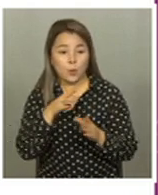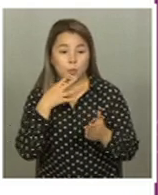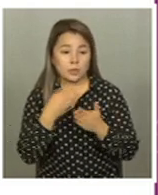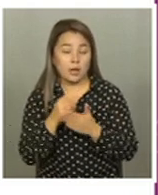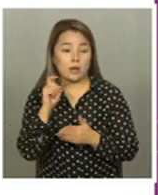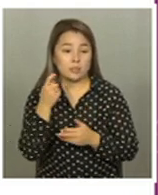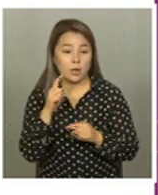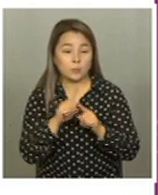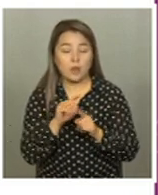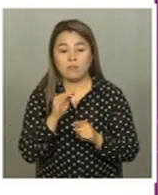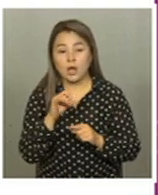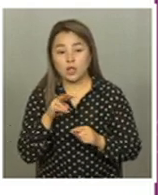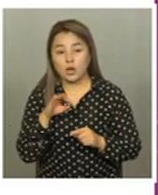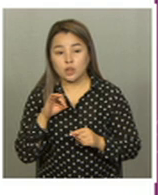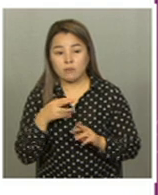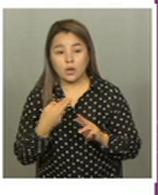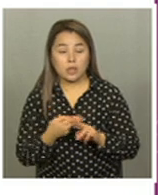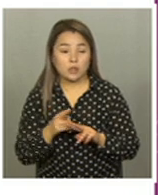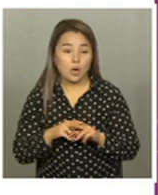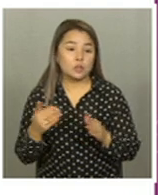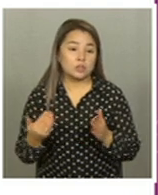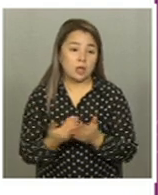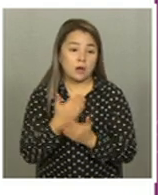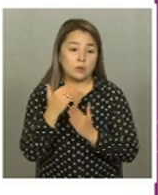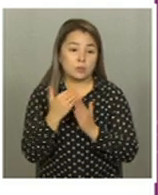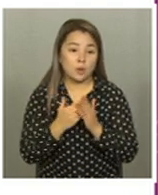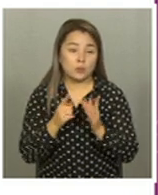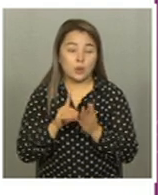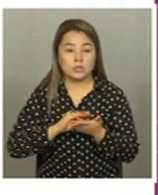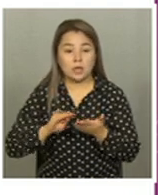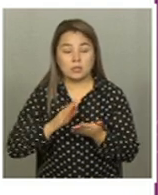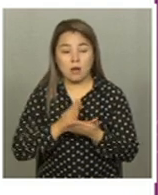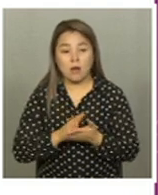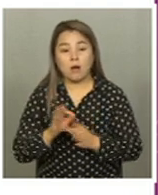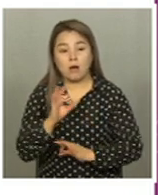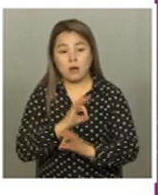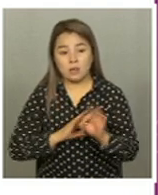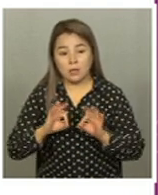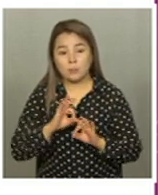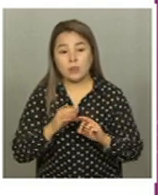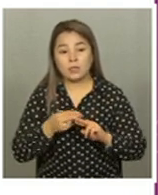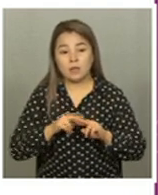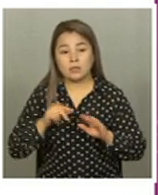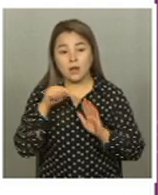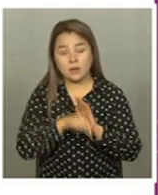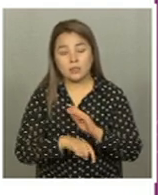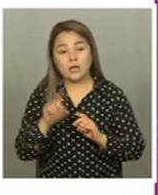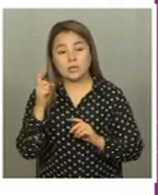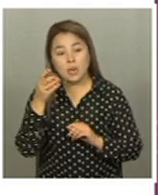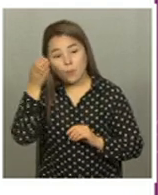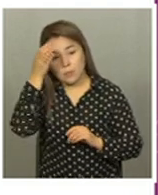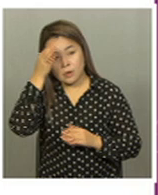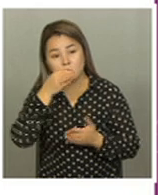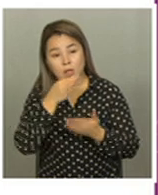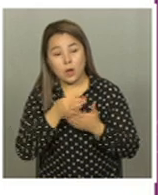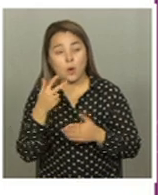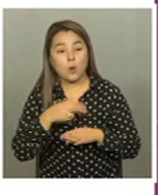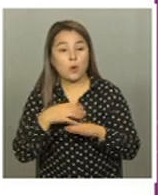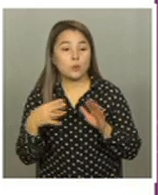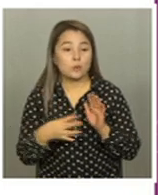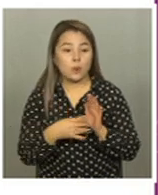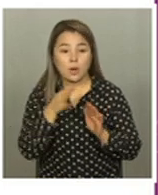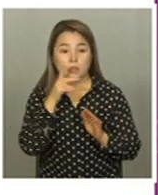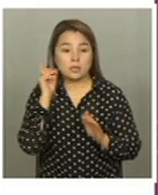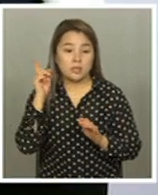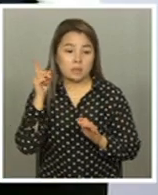химиялық философияның жаңа жүйесі кітабында жазды. Атом молекулалық ілім химия ғылымына 19-шы ғасырдың